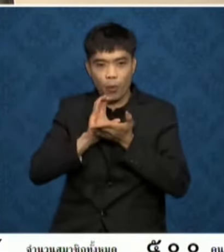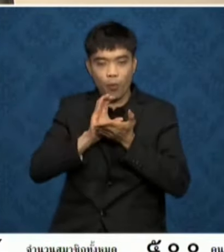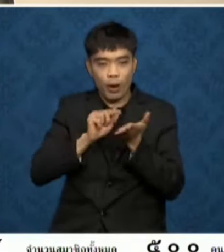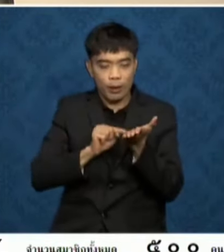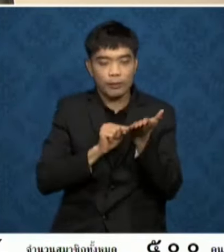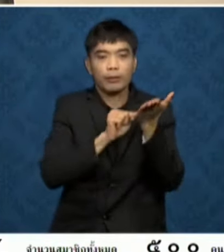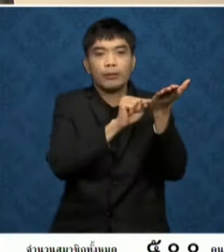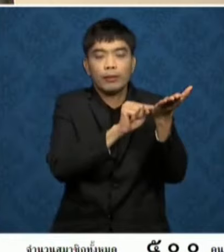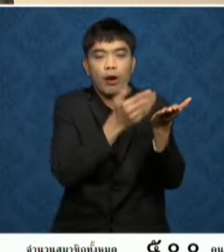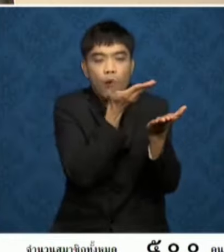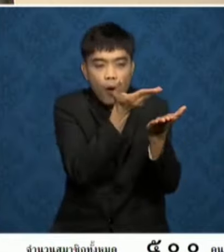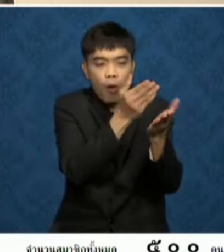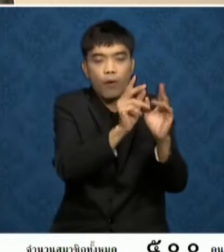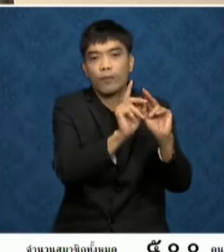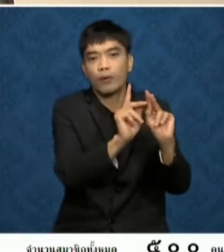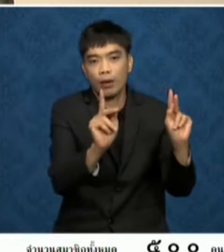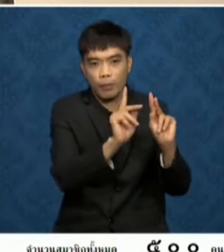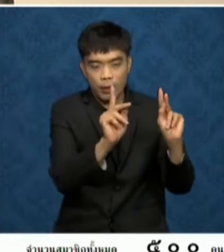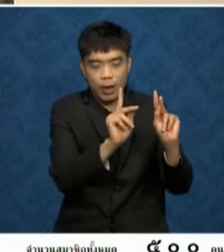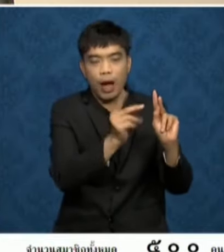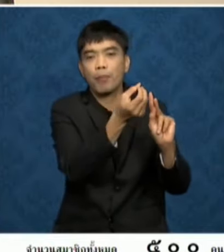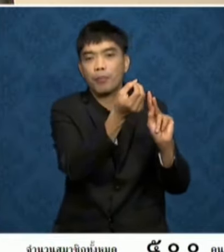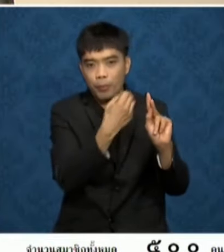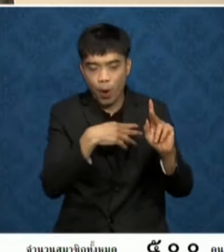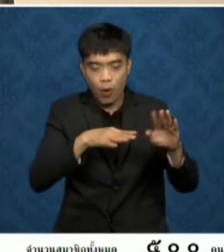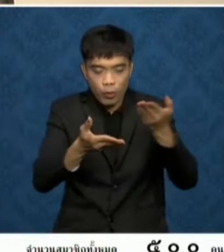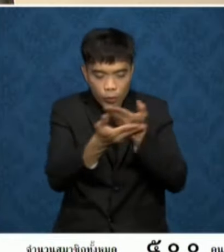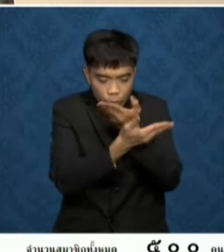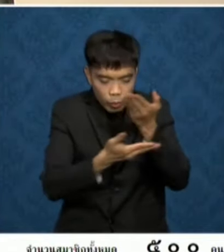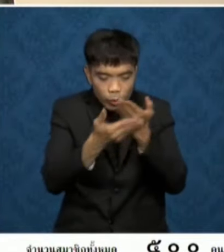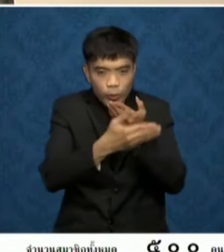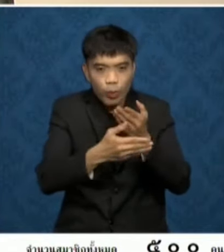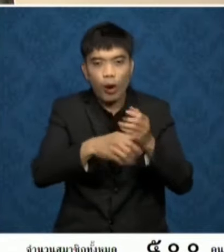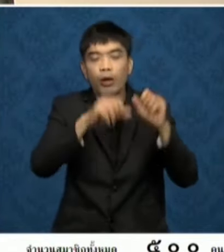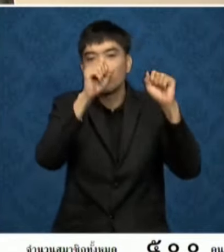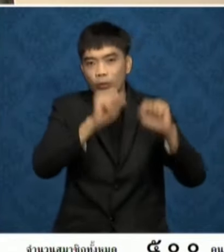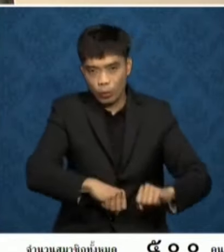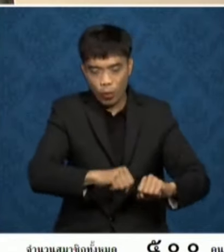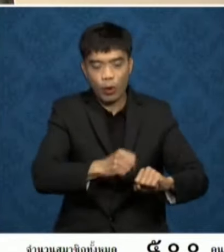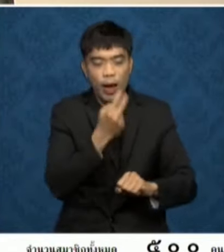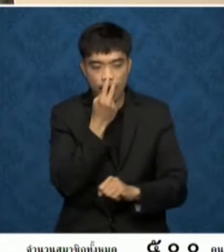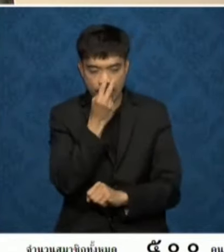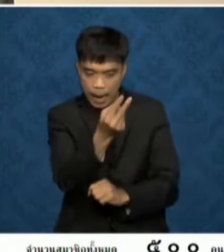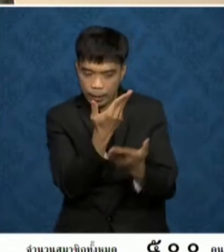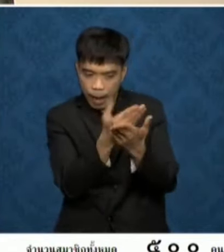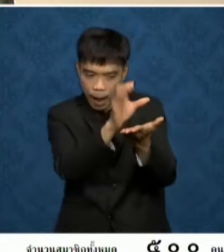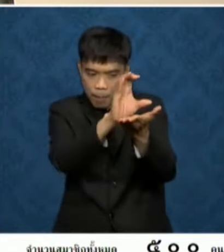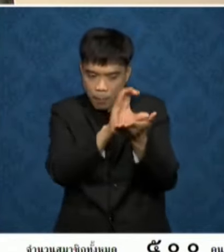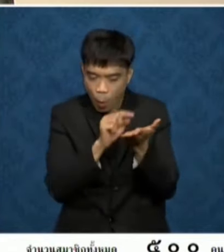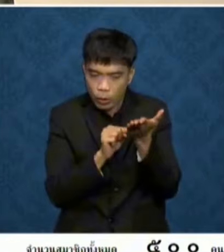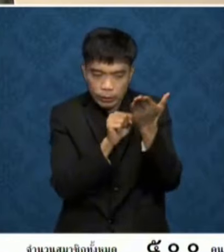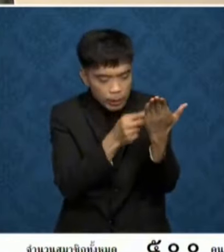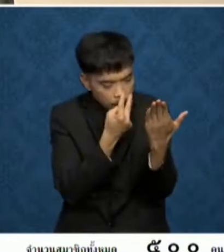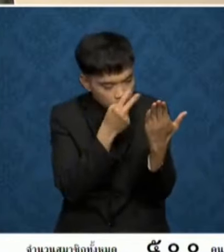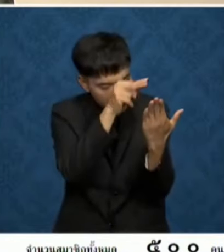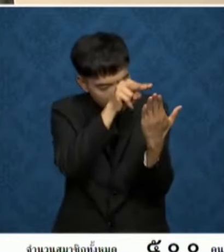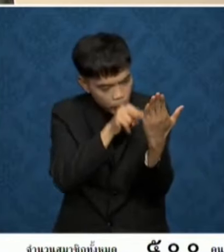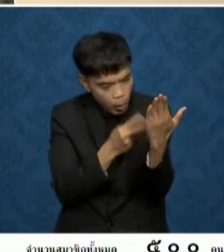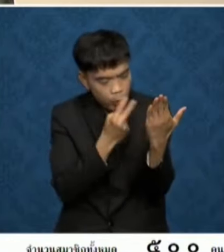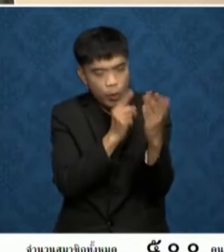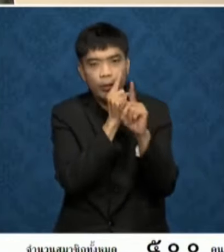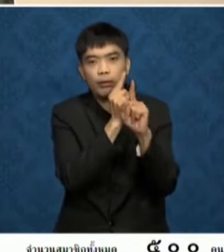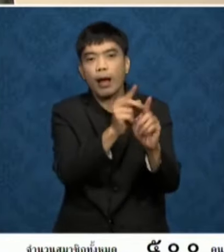แล้วก็ทางอนุกรรมาธิการเองก็ได้พิจารณางบประมาณกระทรวงพาณิชย์เนี่ยเห็นแล้วว่าแม้จะเป็นการจัดทำงบประมาณต